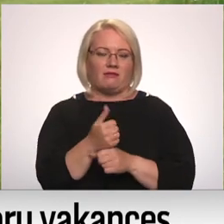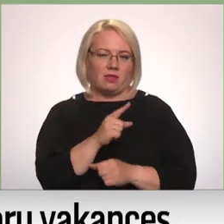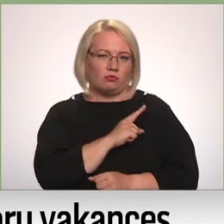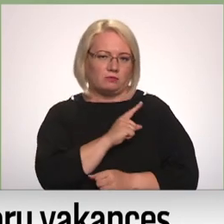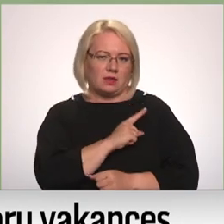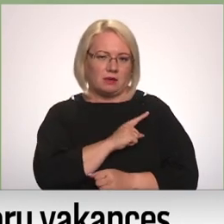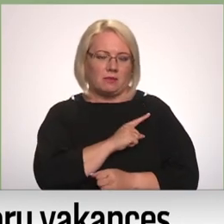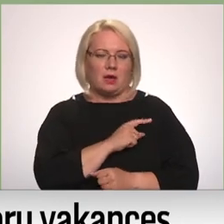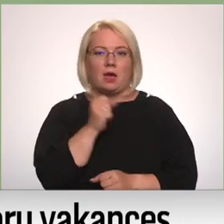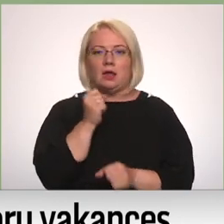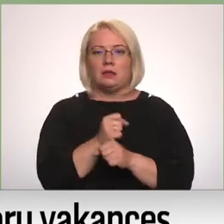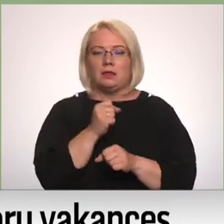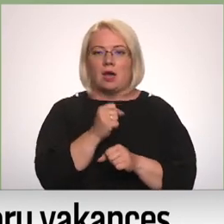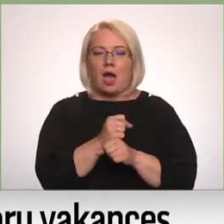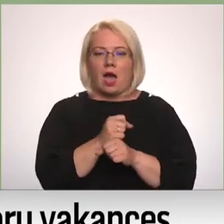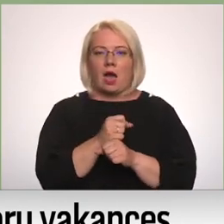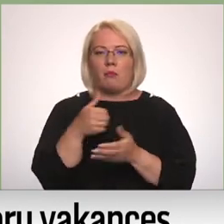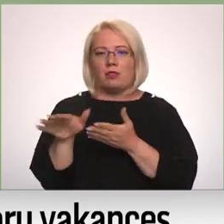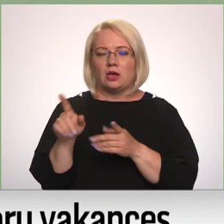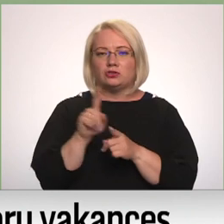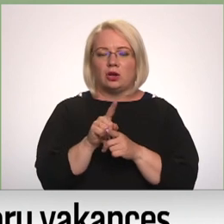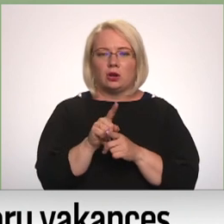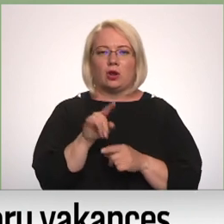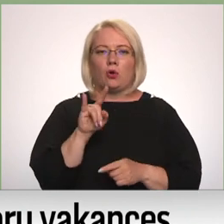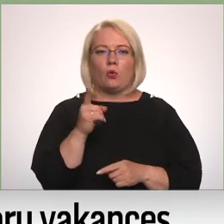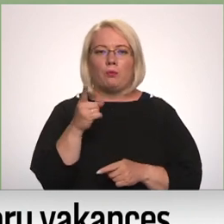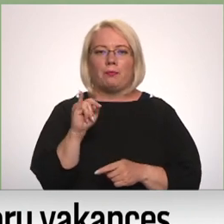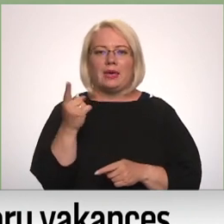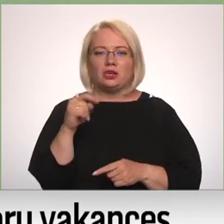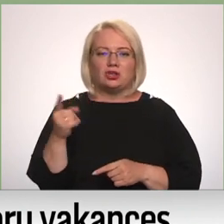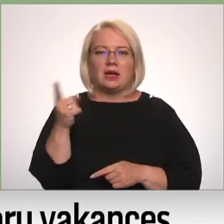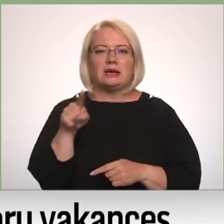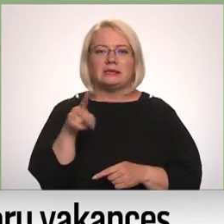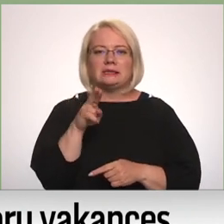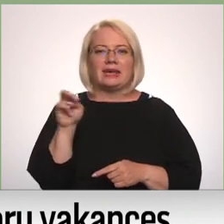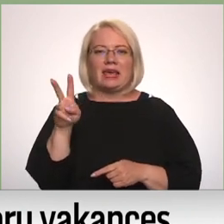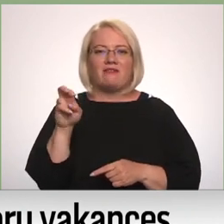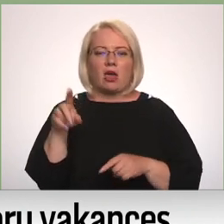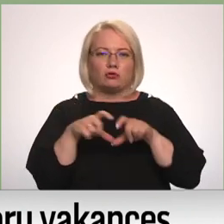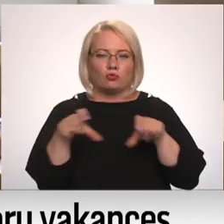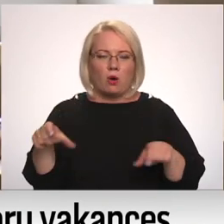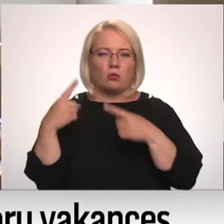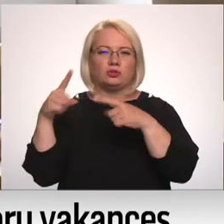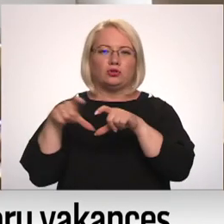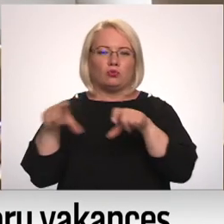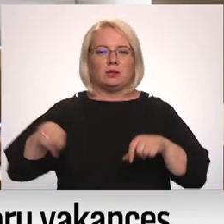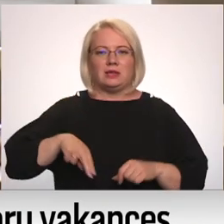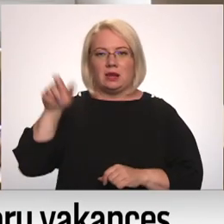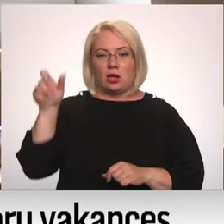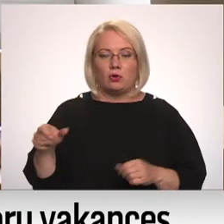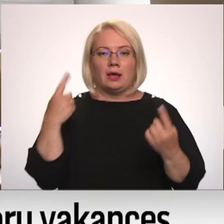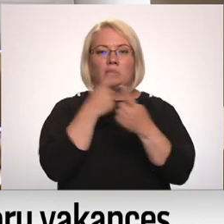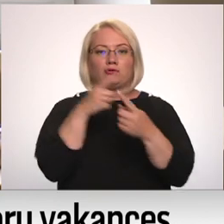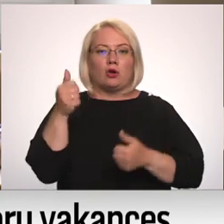uzmanība. Darbu uzteikuši arī Andreja Upieša Skrīver vidusskolas un Daudzeses pamatskolas ilgadējie direktori. Izsludinātais